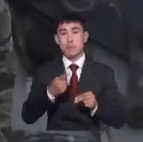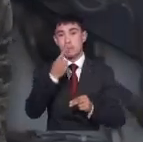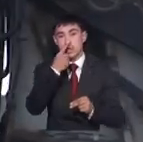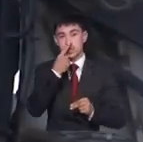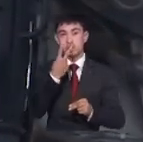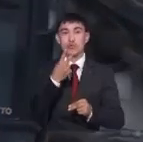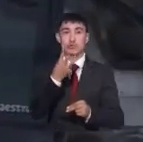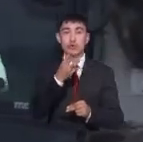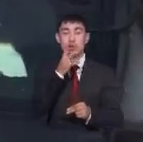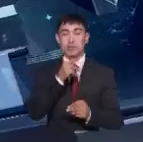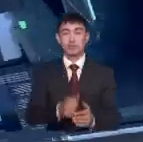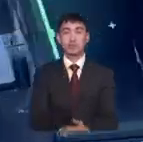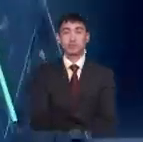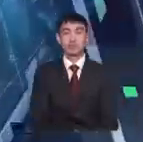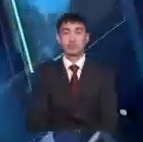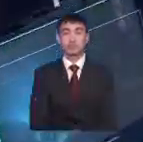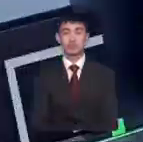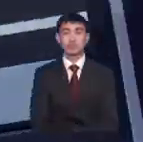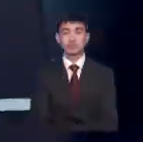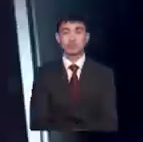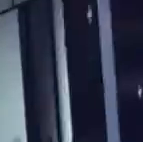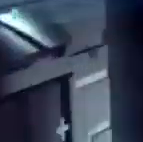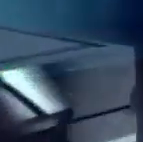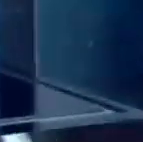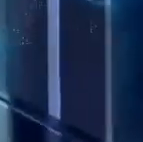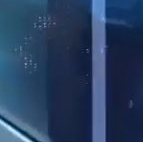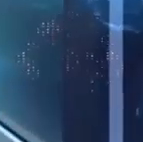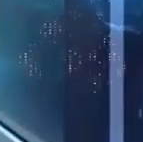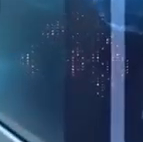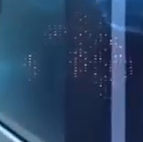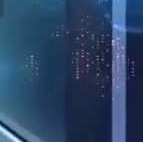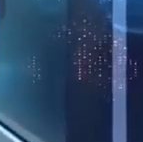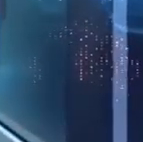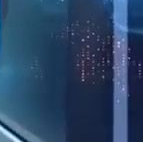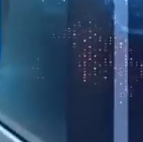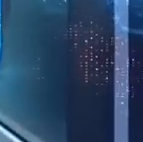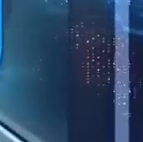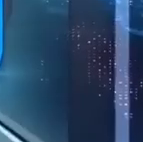ближайших 2-3 лет. Айслу Жандосова, Жандос Умарбай, телеканал ЖТСУ, Кигенский район.